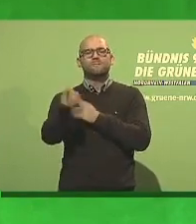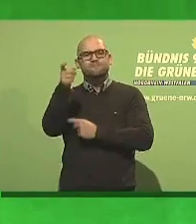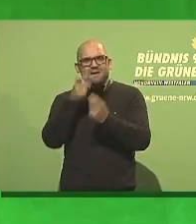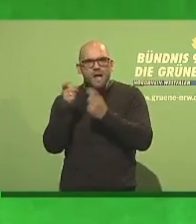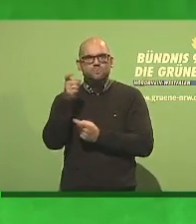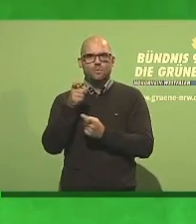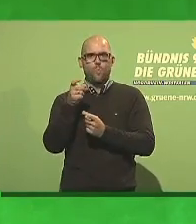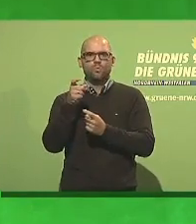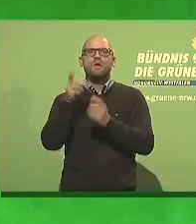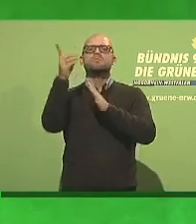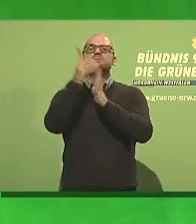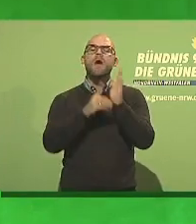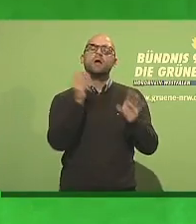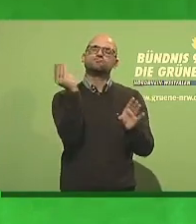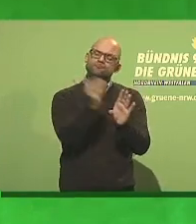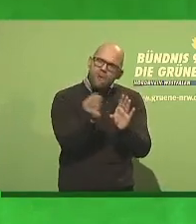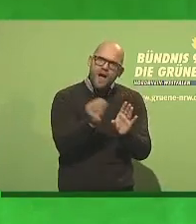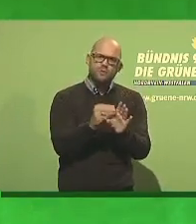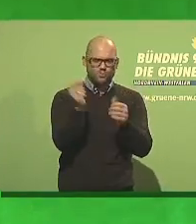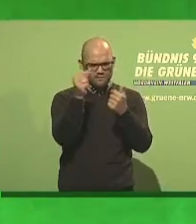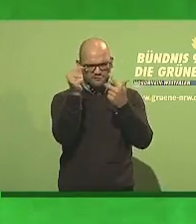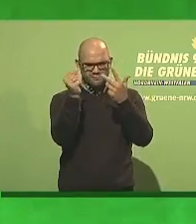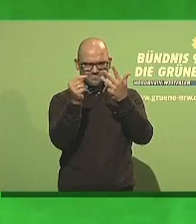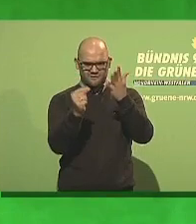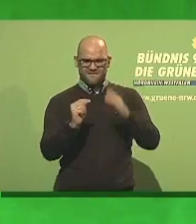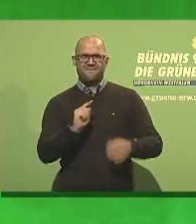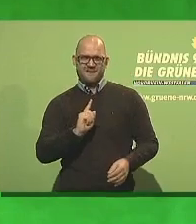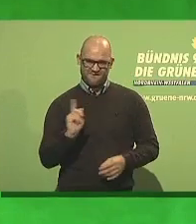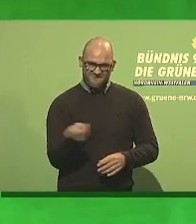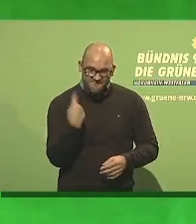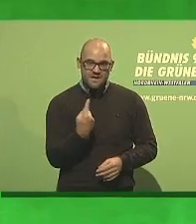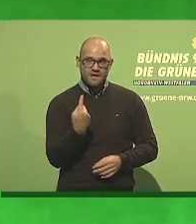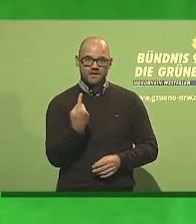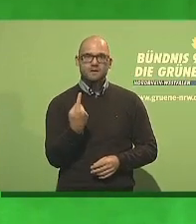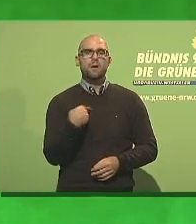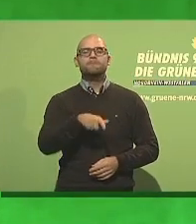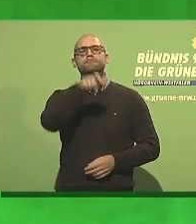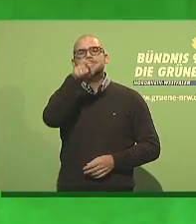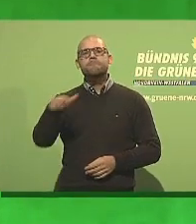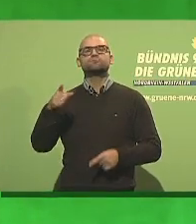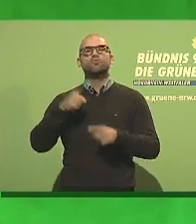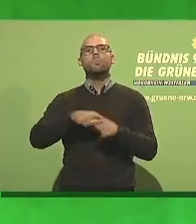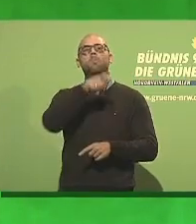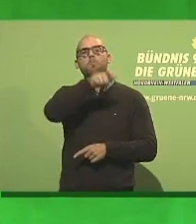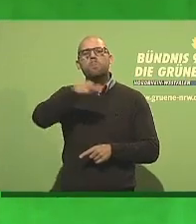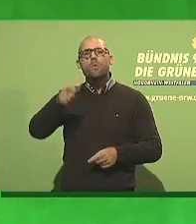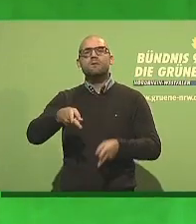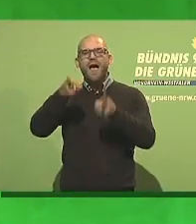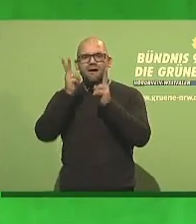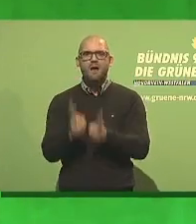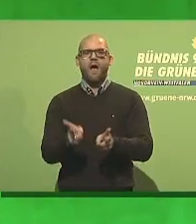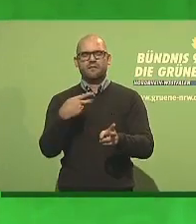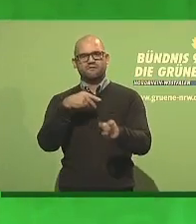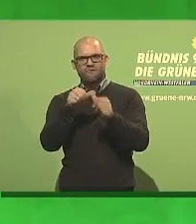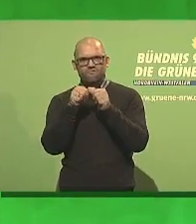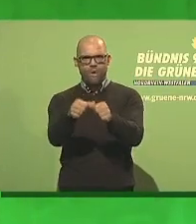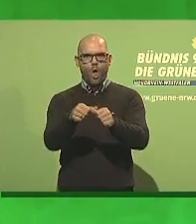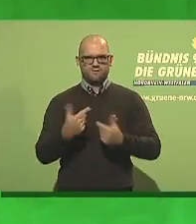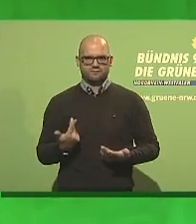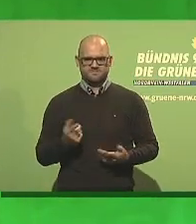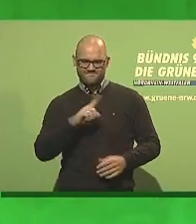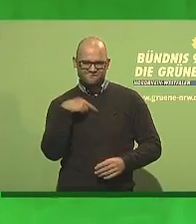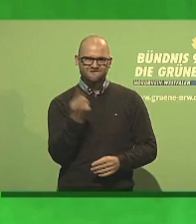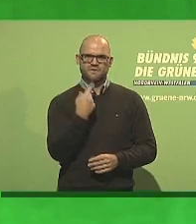und Vorratsdatenspeicherung sind wir die Hüterin von Menschen- und Bürgerrechten, sind wir die Anwälte einer